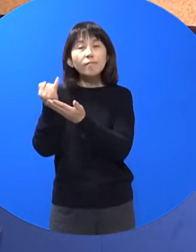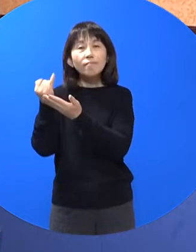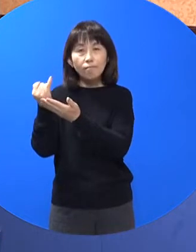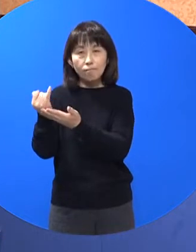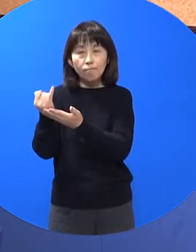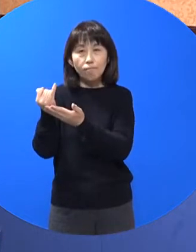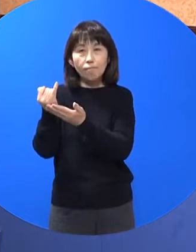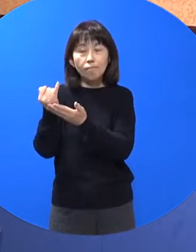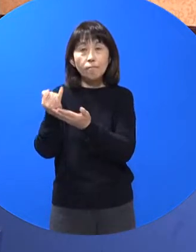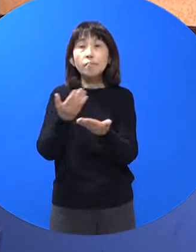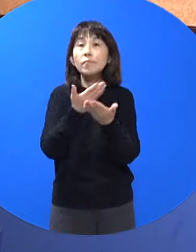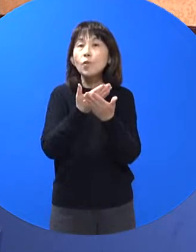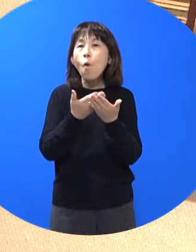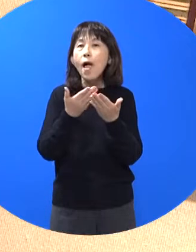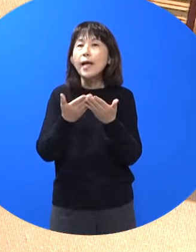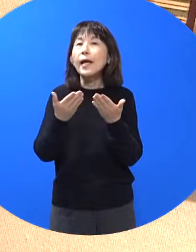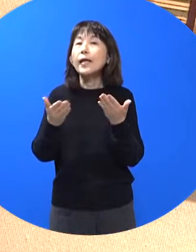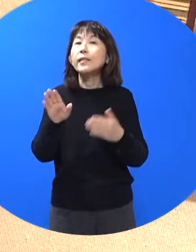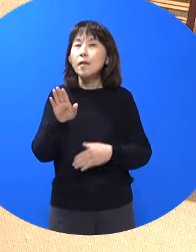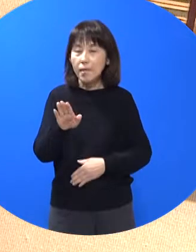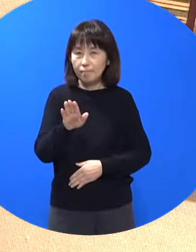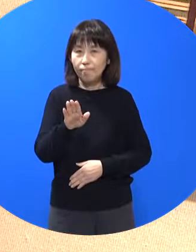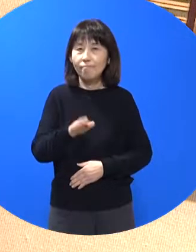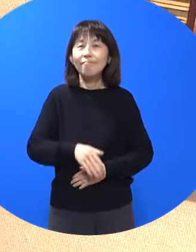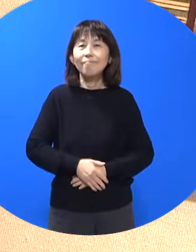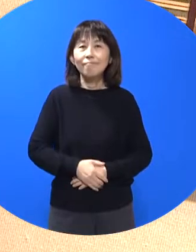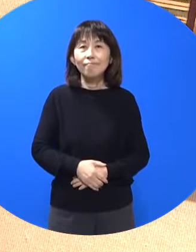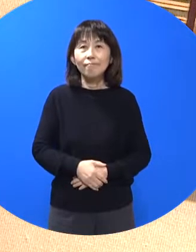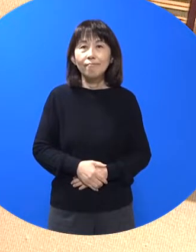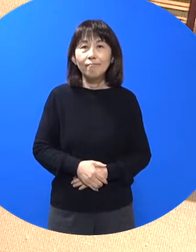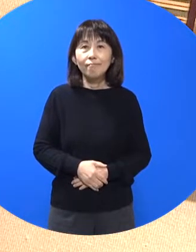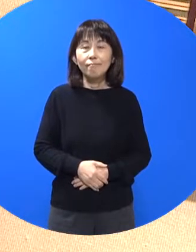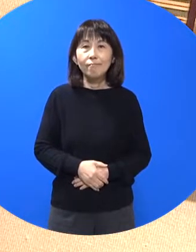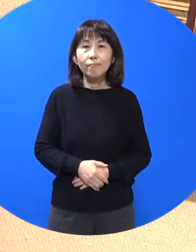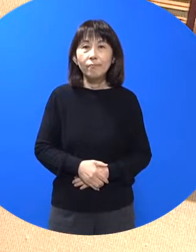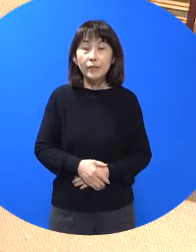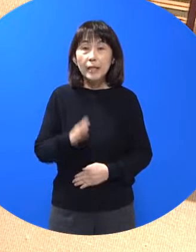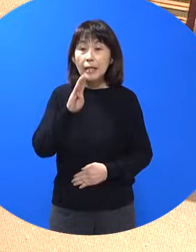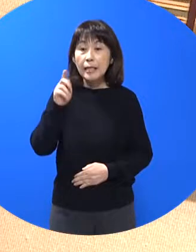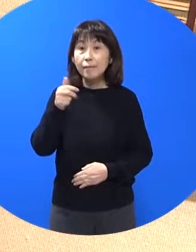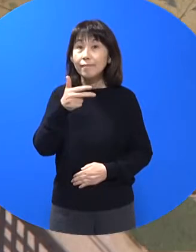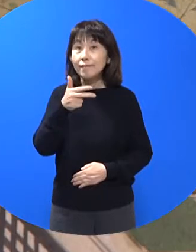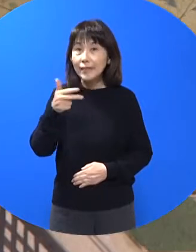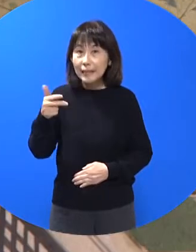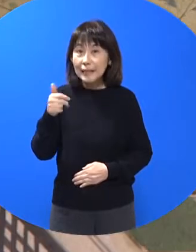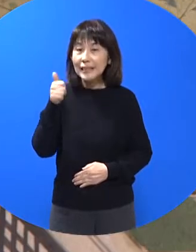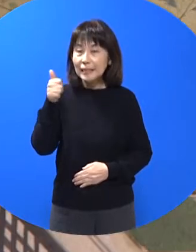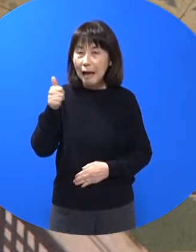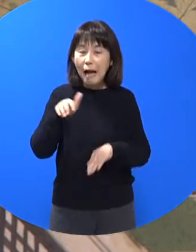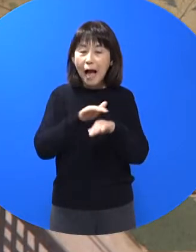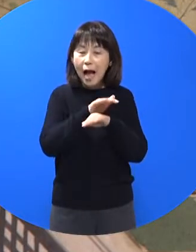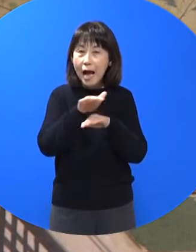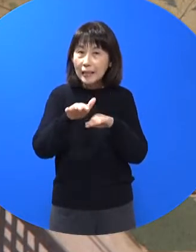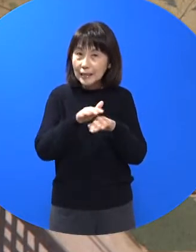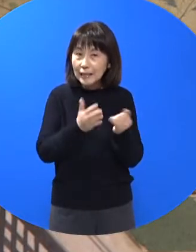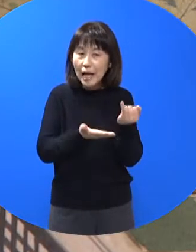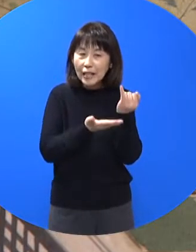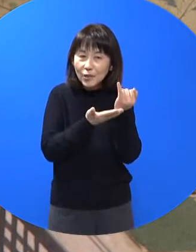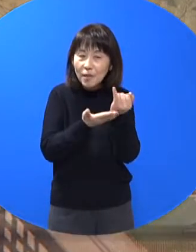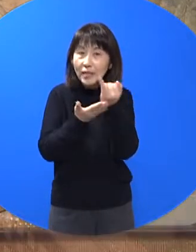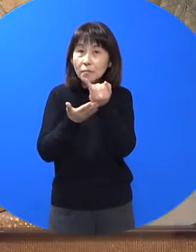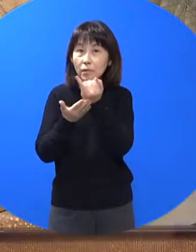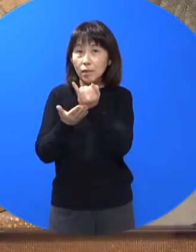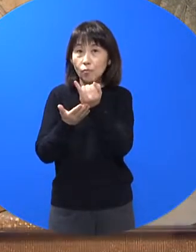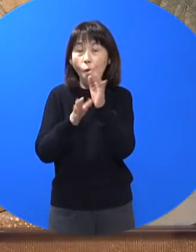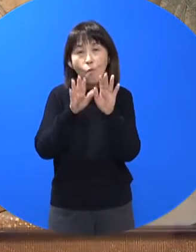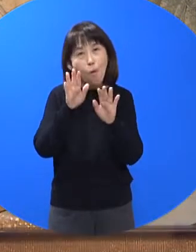多くの個性豊かな姫君たちが並びます。 源氏が愛した姫君たちのお姿と